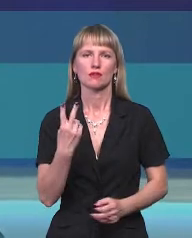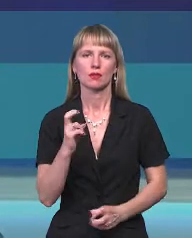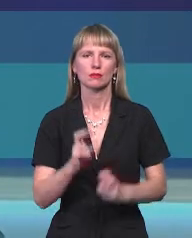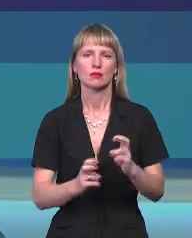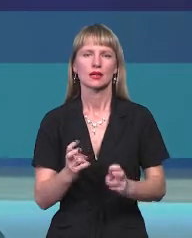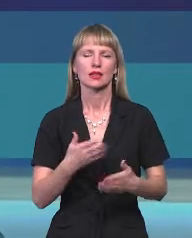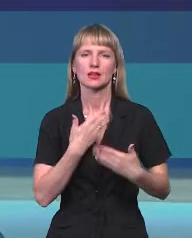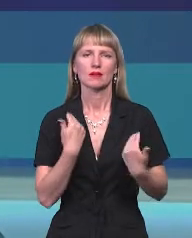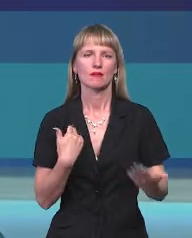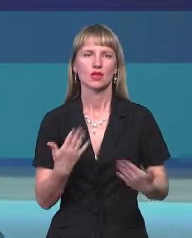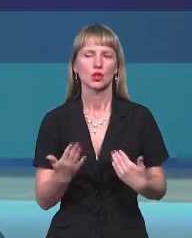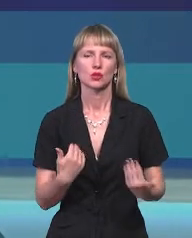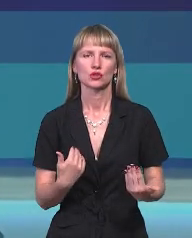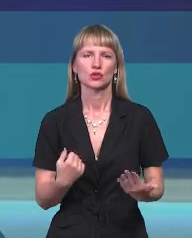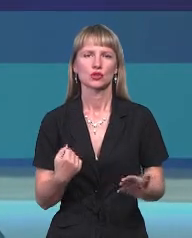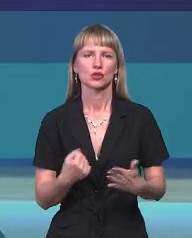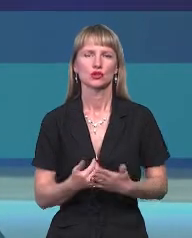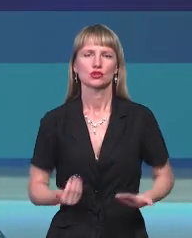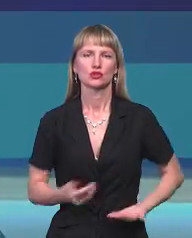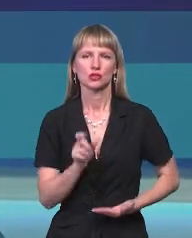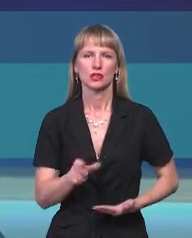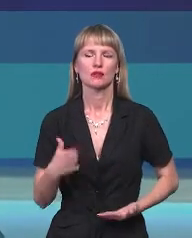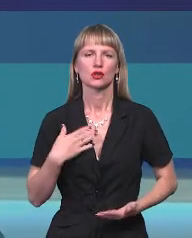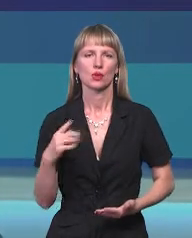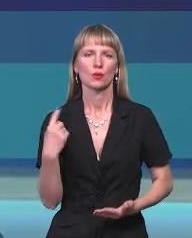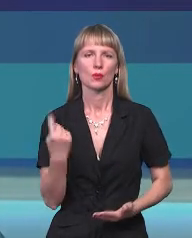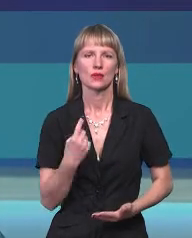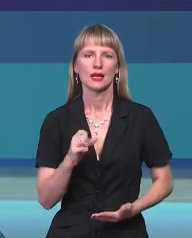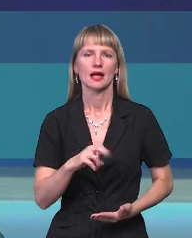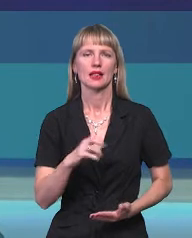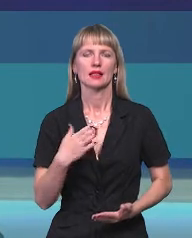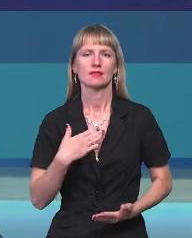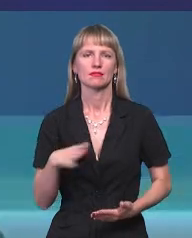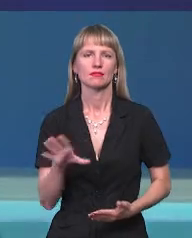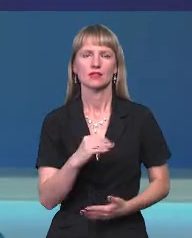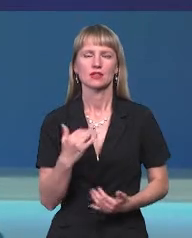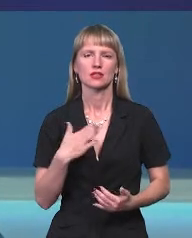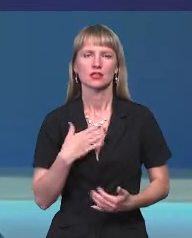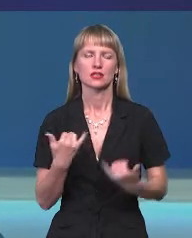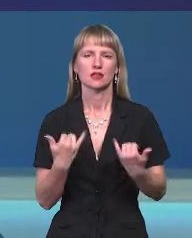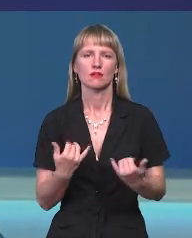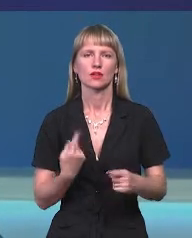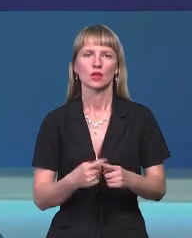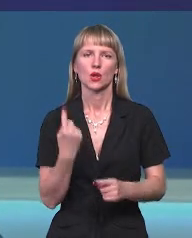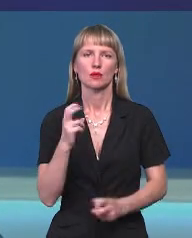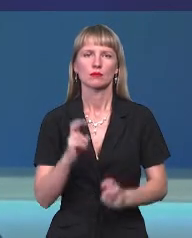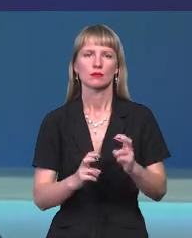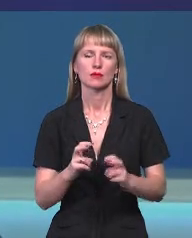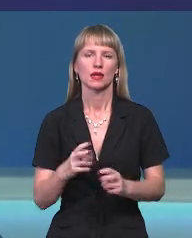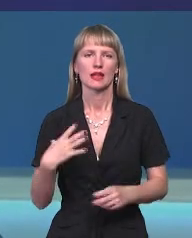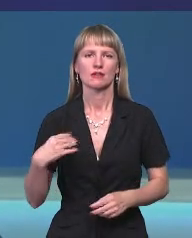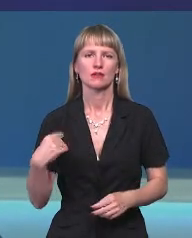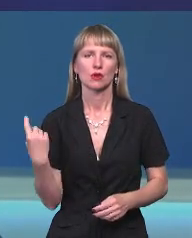підприємства, які не мають відношення до мешканців нашої області. Але вся наша сьогодні, це, до речі, одне підприємство